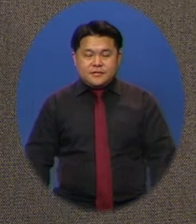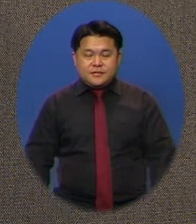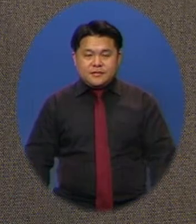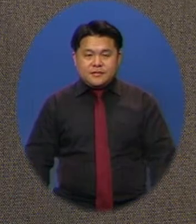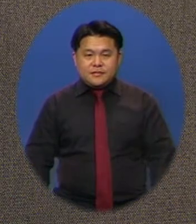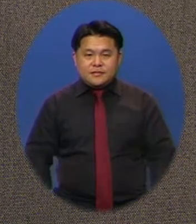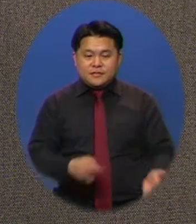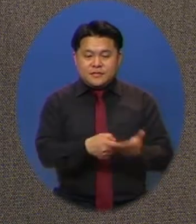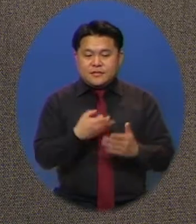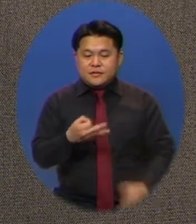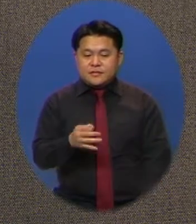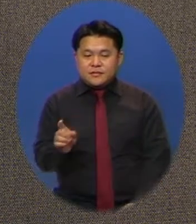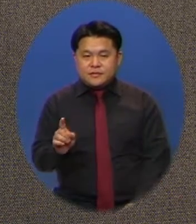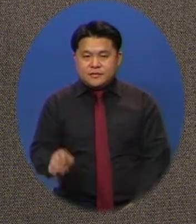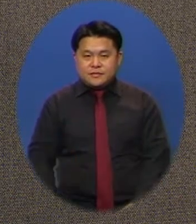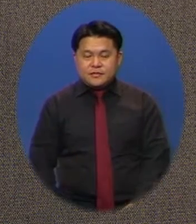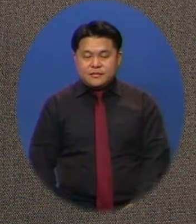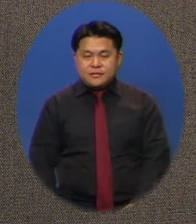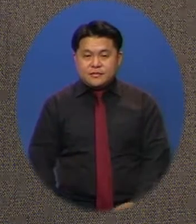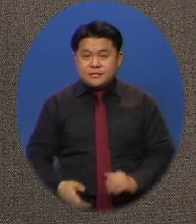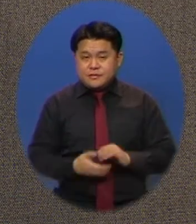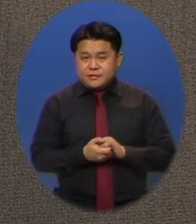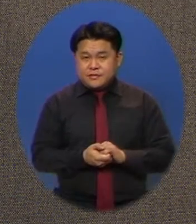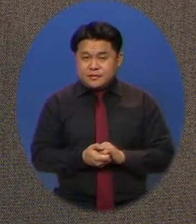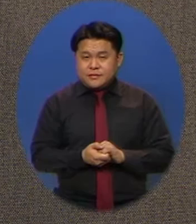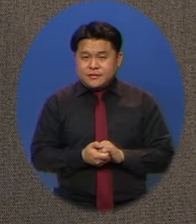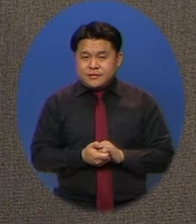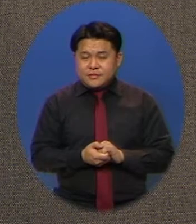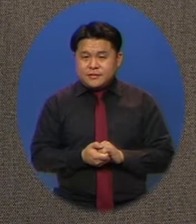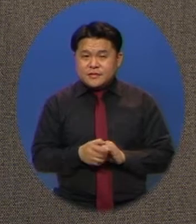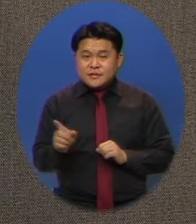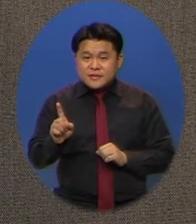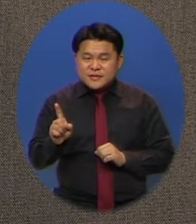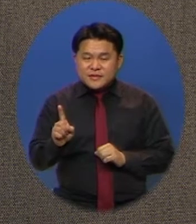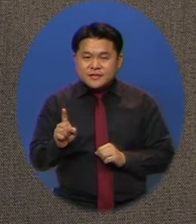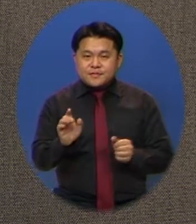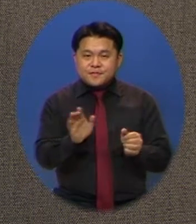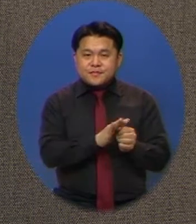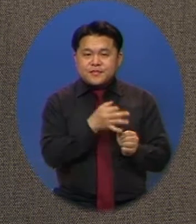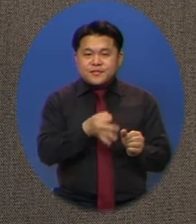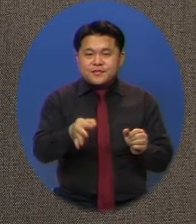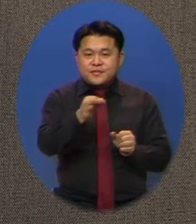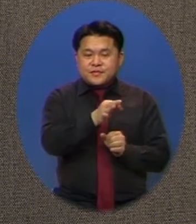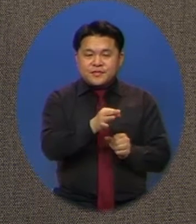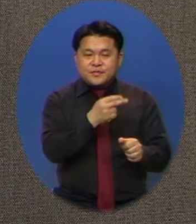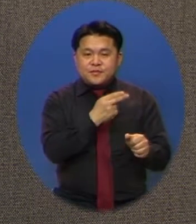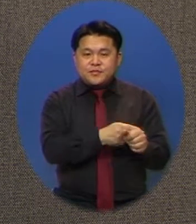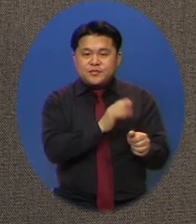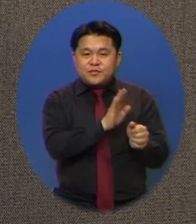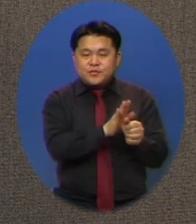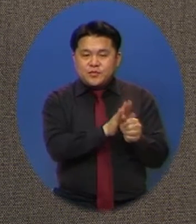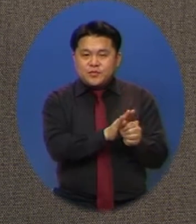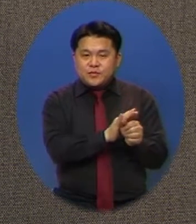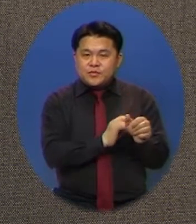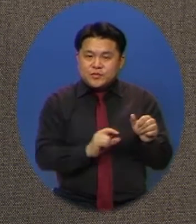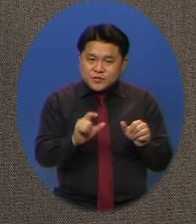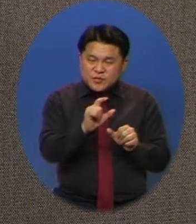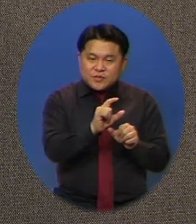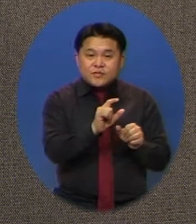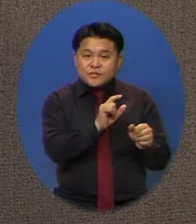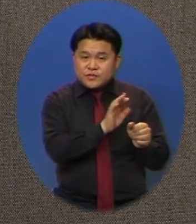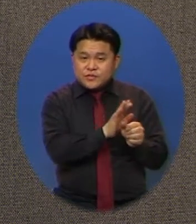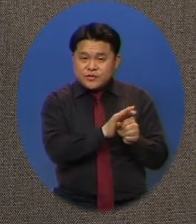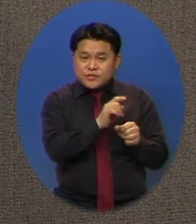그래서 이런 절감된 비용은 반드시 그 보육료를 올리거나 보육교사를 확대 그